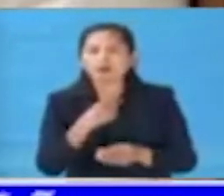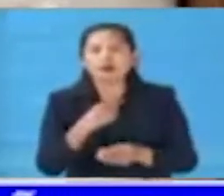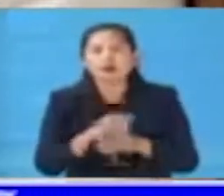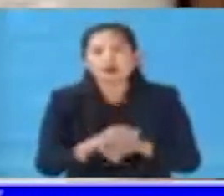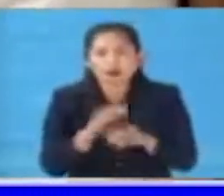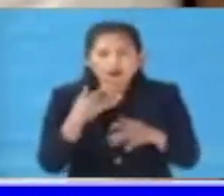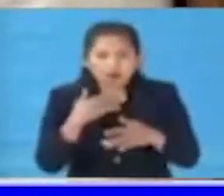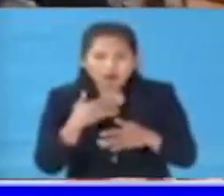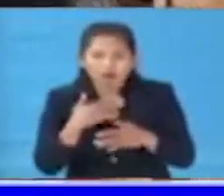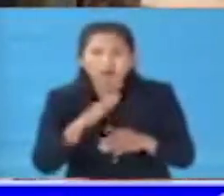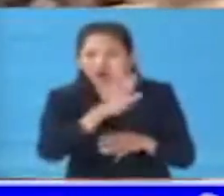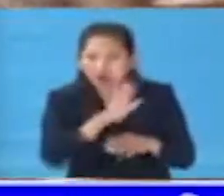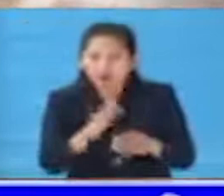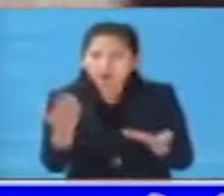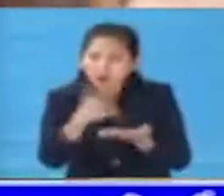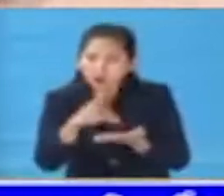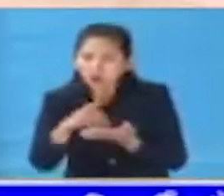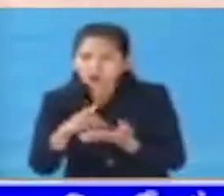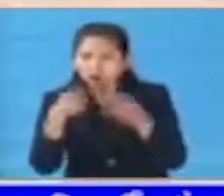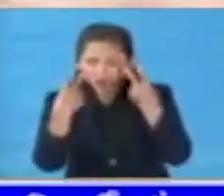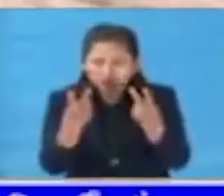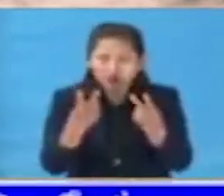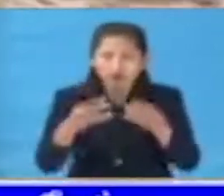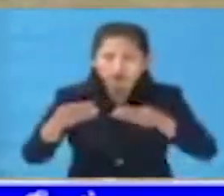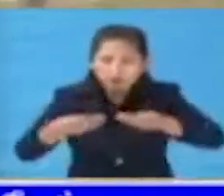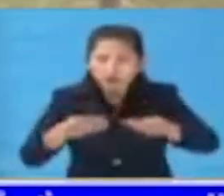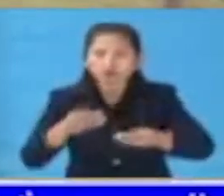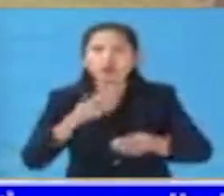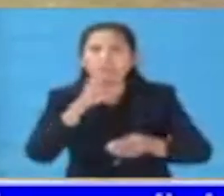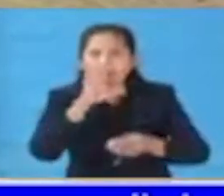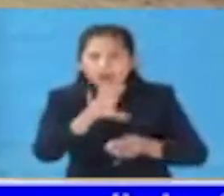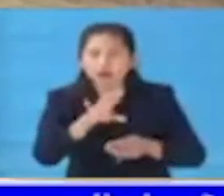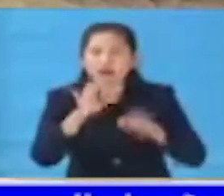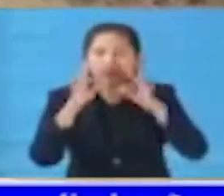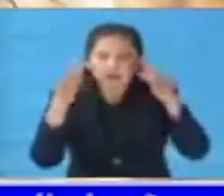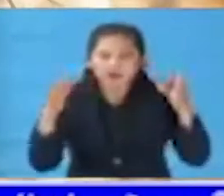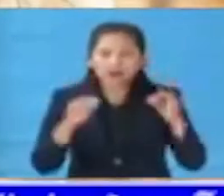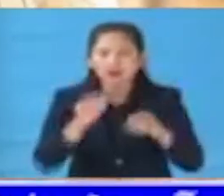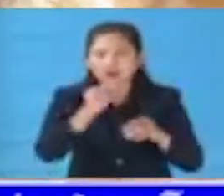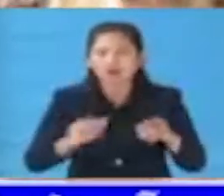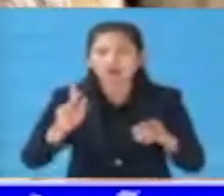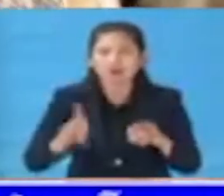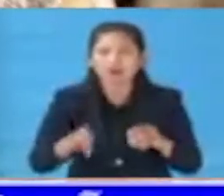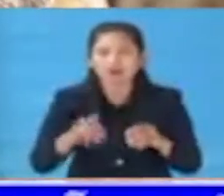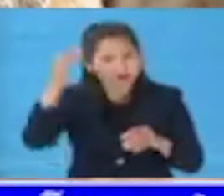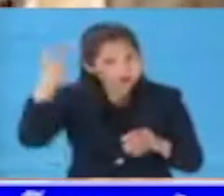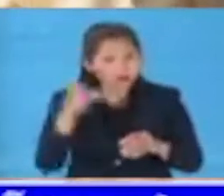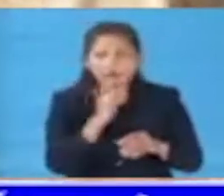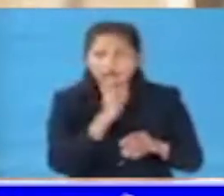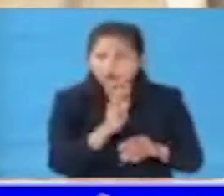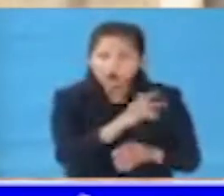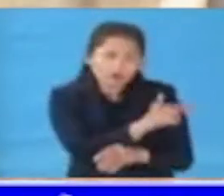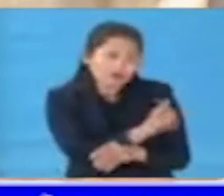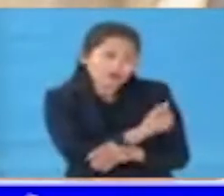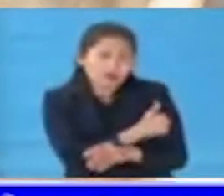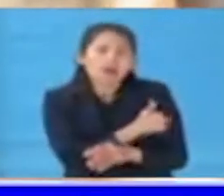ភាពភ័យរន្ធត់របស់ពួកគេជាញឹកញាប់នៅពេលប្រទះឃើញការជួញដូរសត្វឆ្កែឆ្មានៅអាស៊ីអាគ្នេយ៍លោកស្រីវិជាបណ្ឌិត